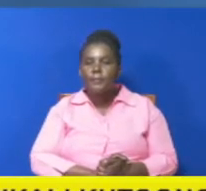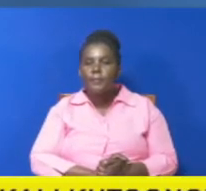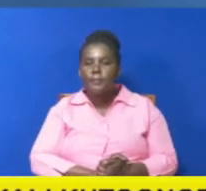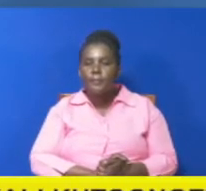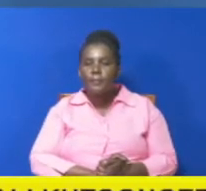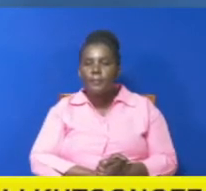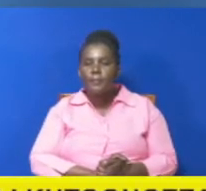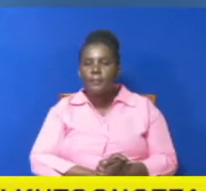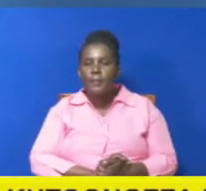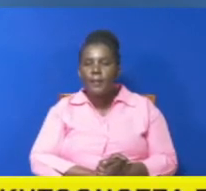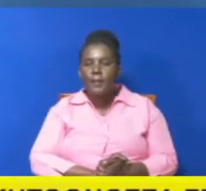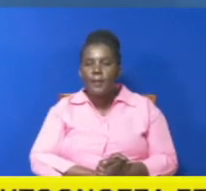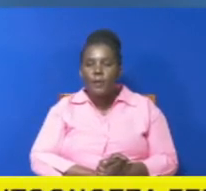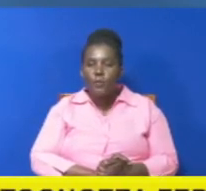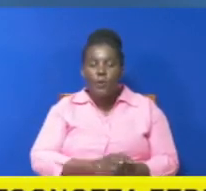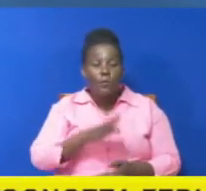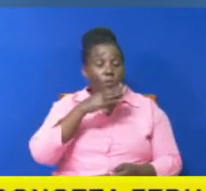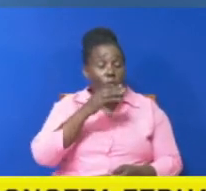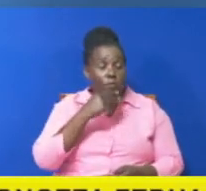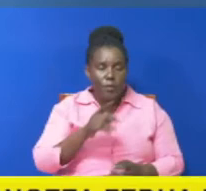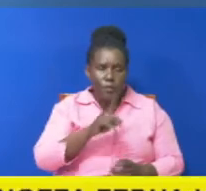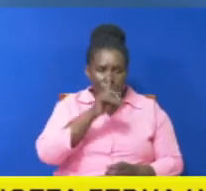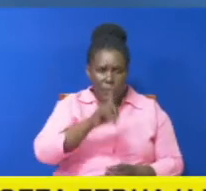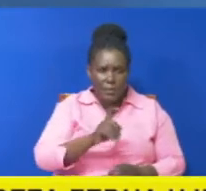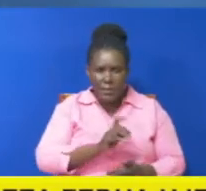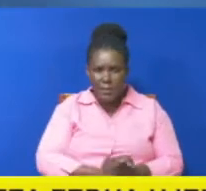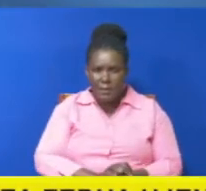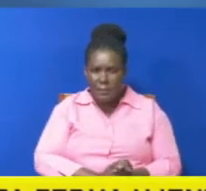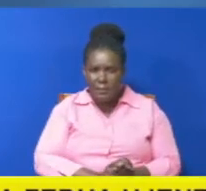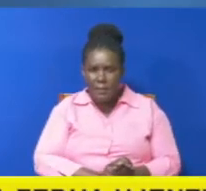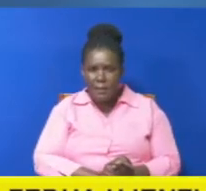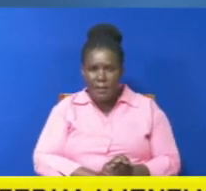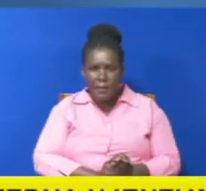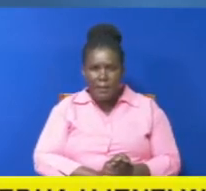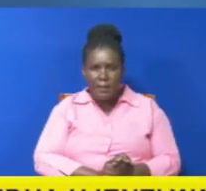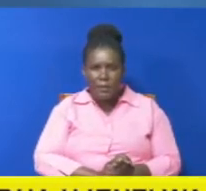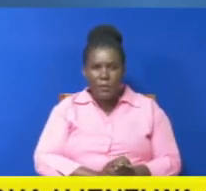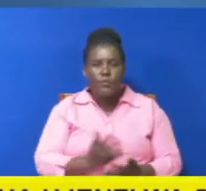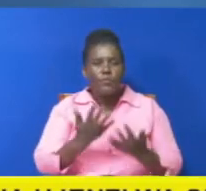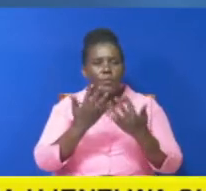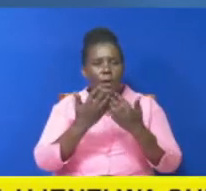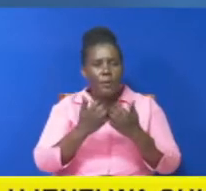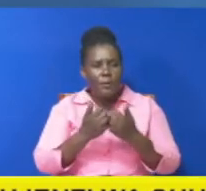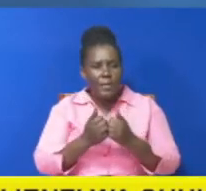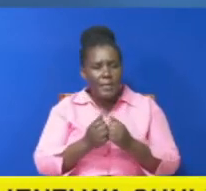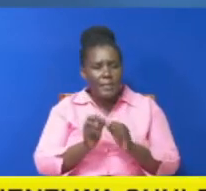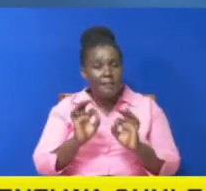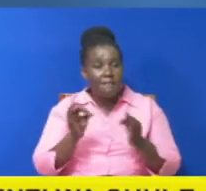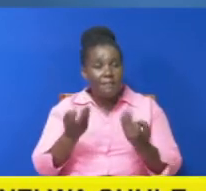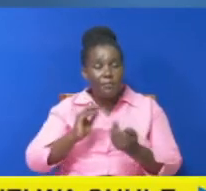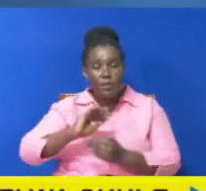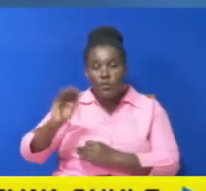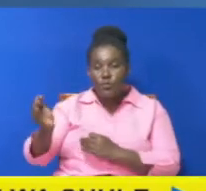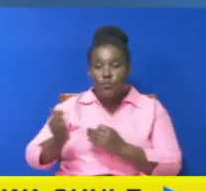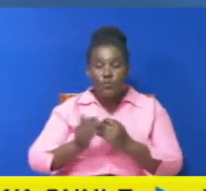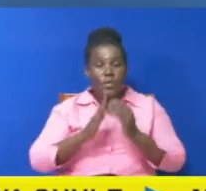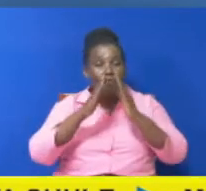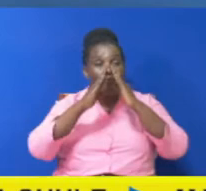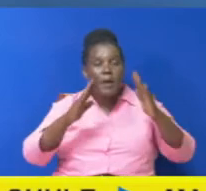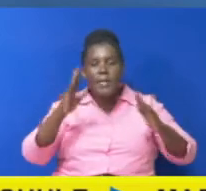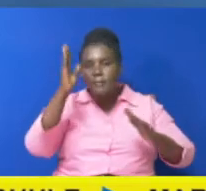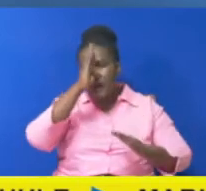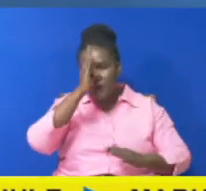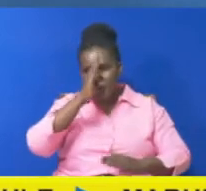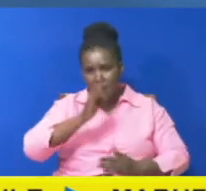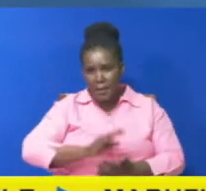Kuna mwanaume leo anadiriki kumuliza mwanaume mwenzie, hivi unawezaje kurudi nyumbani mapema Jumapili ukapumzike?